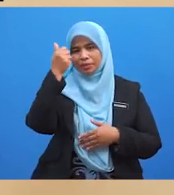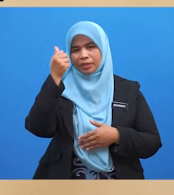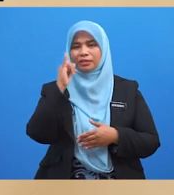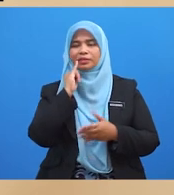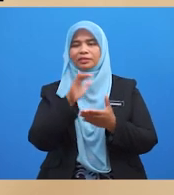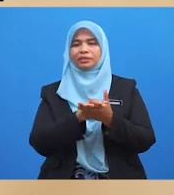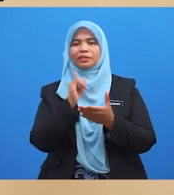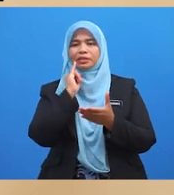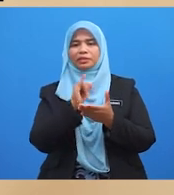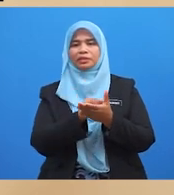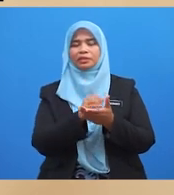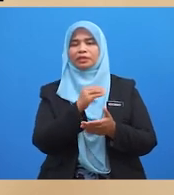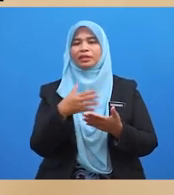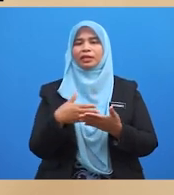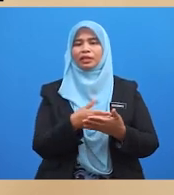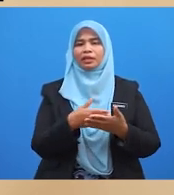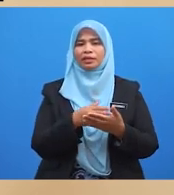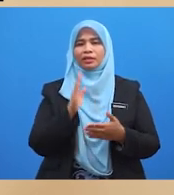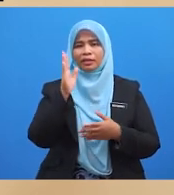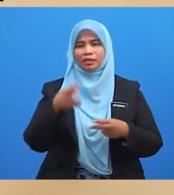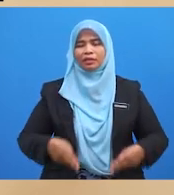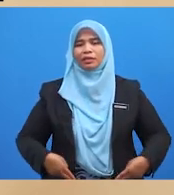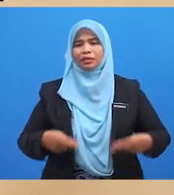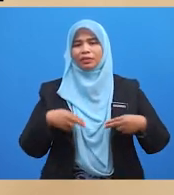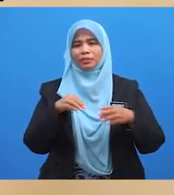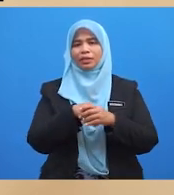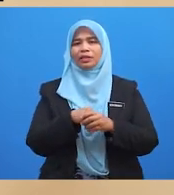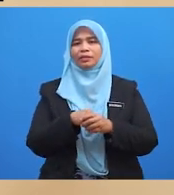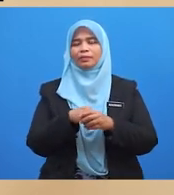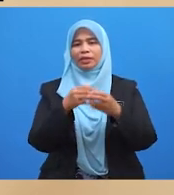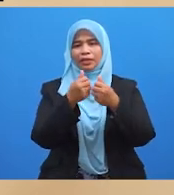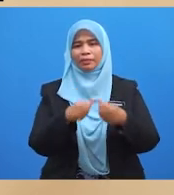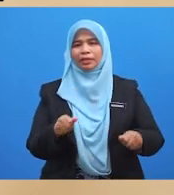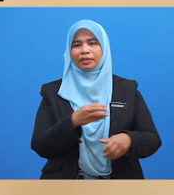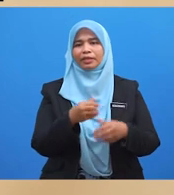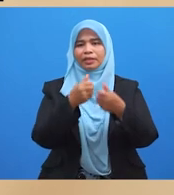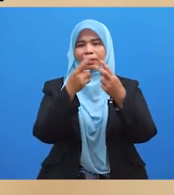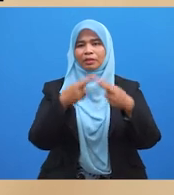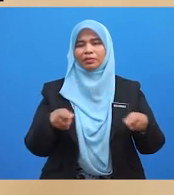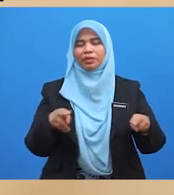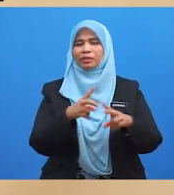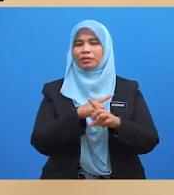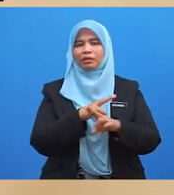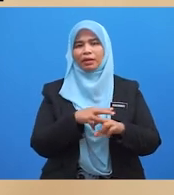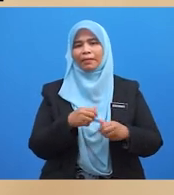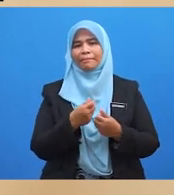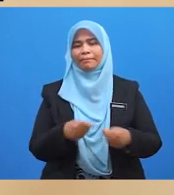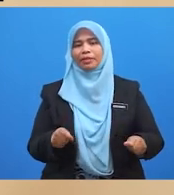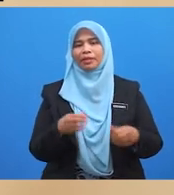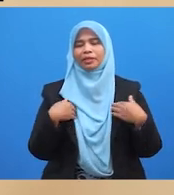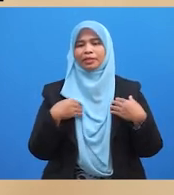dan anak-anak akan hidup dalam keadaan aman dan harmoni tanpa ada